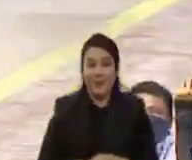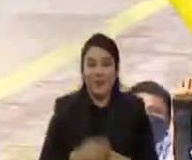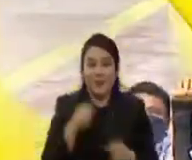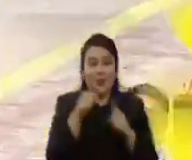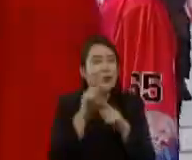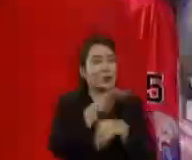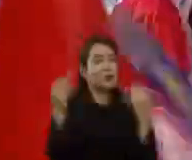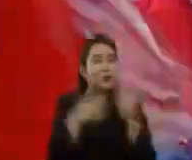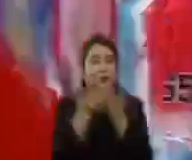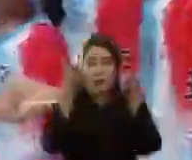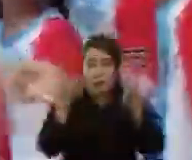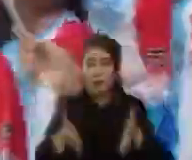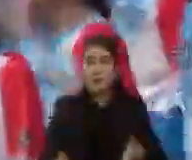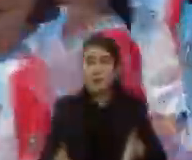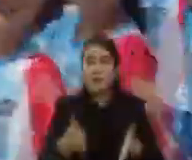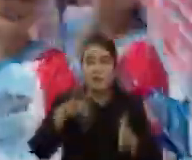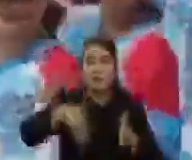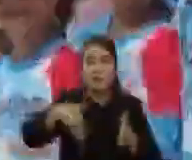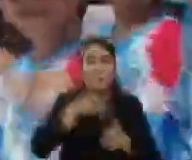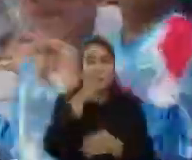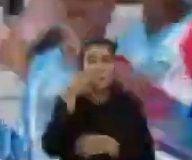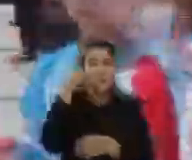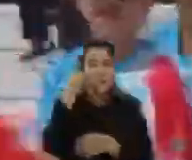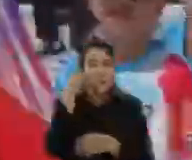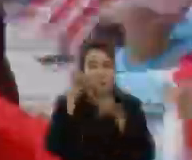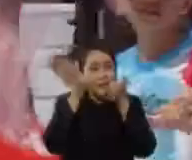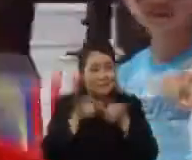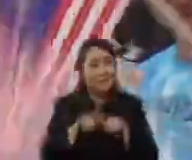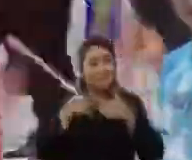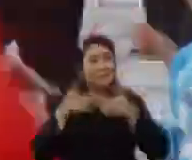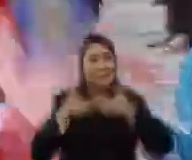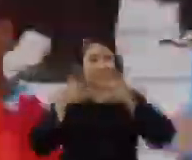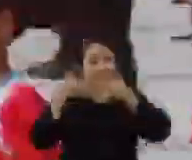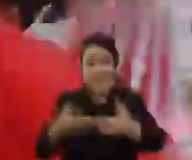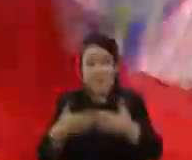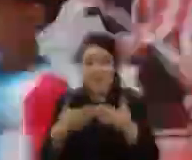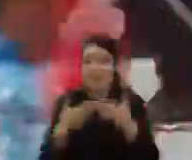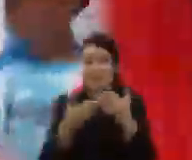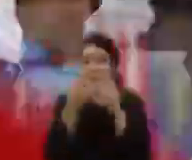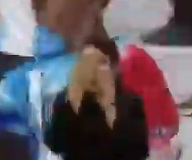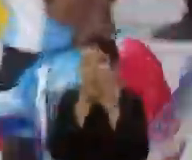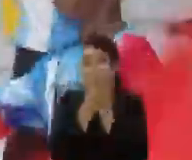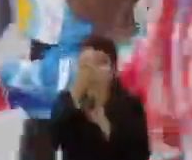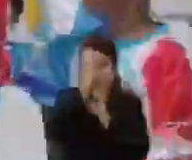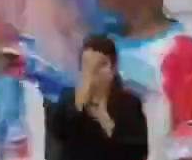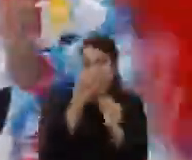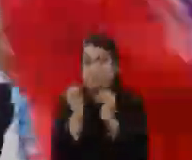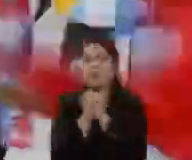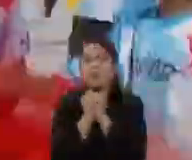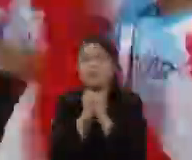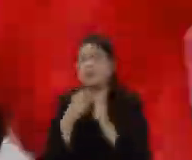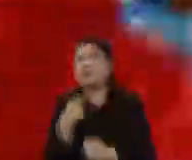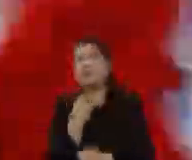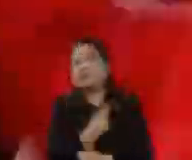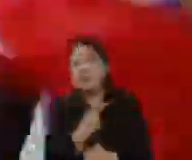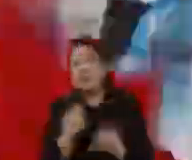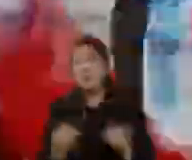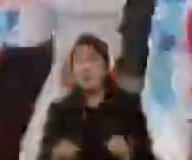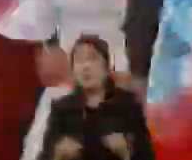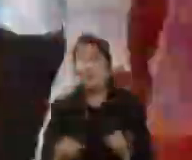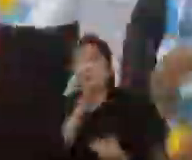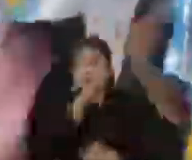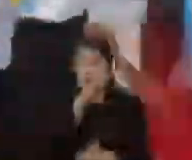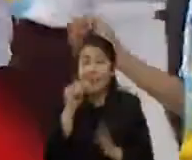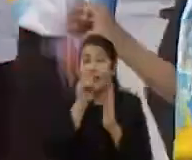seluruh hadirin yang masih lagi tidak berganjak, masih lagi turut setia bersama dengan kita di Dataran Merdeka pada ketika ini, dan sebentar